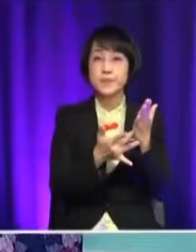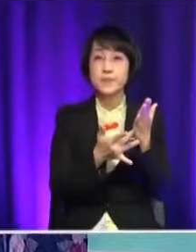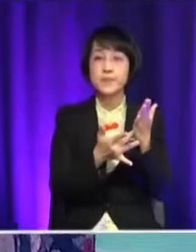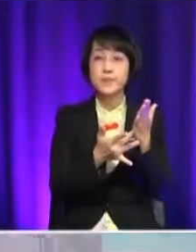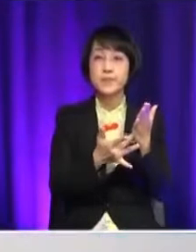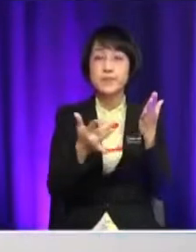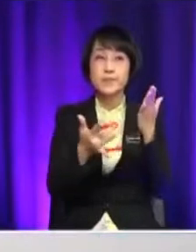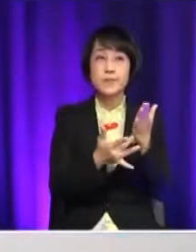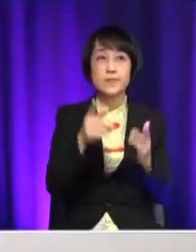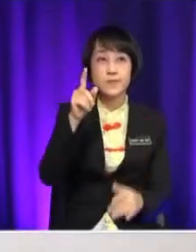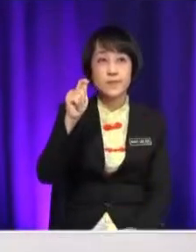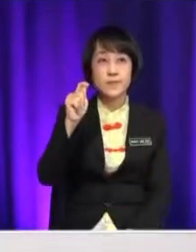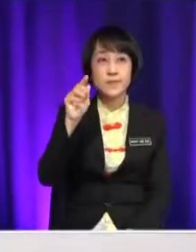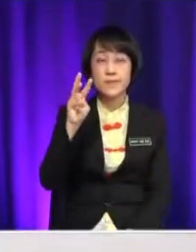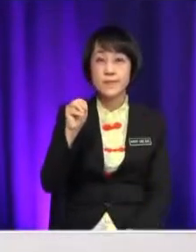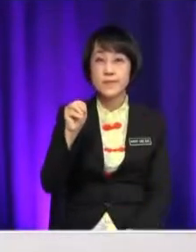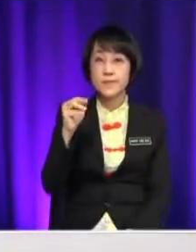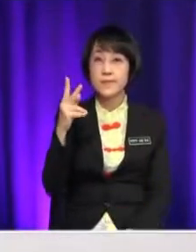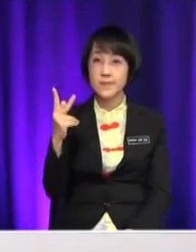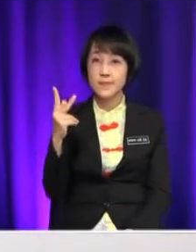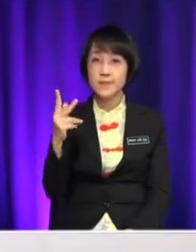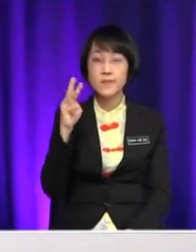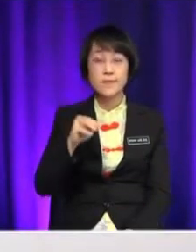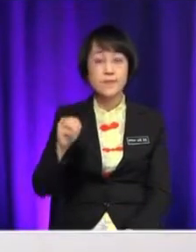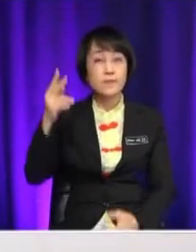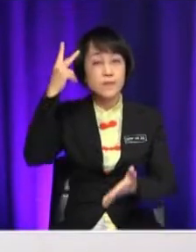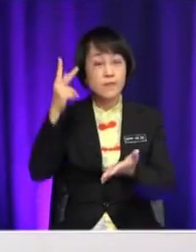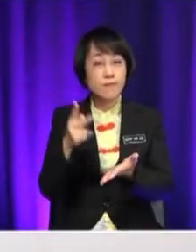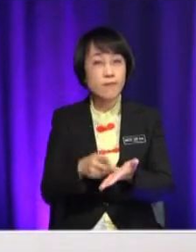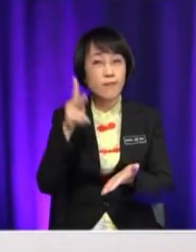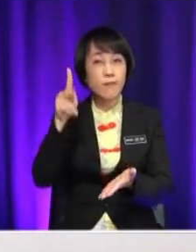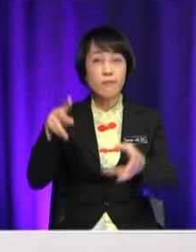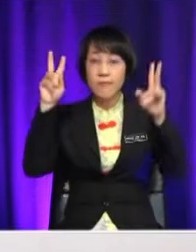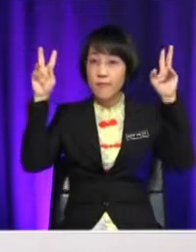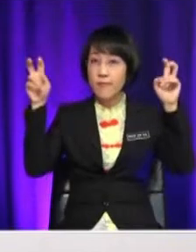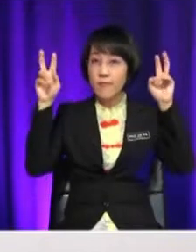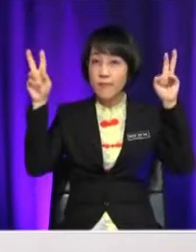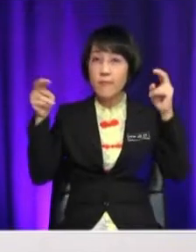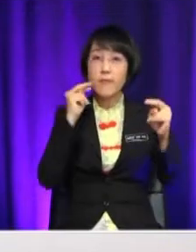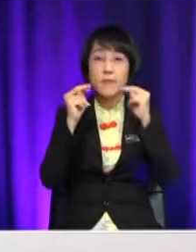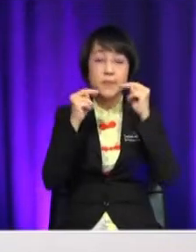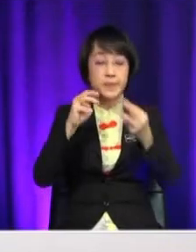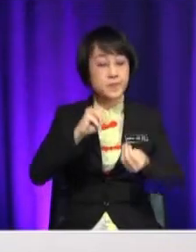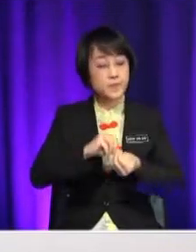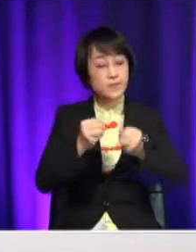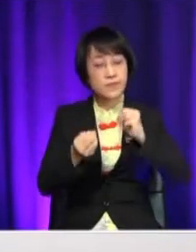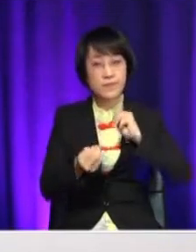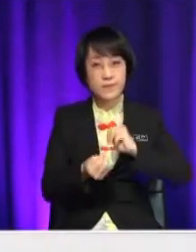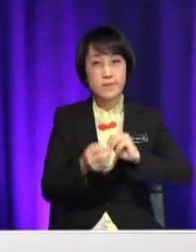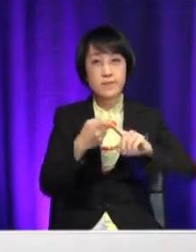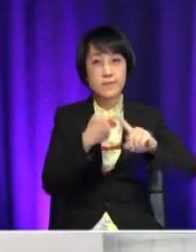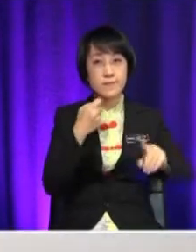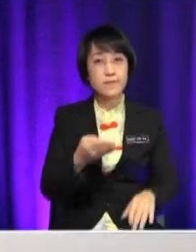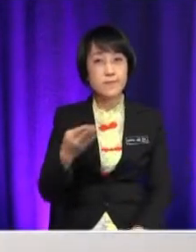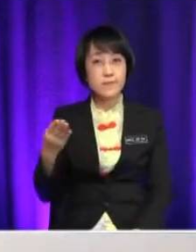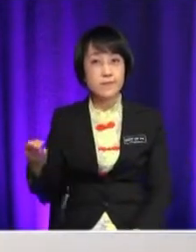iaitu TMK. Yang mana murid perlu mengenal pasti tema, menyatakan masalah daripada bahan dan